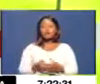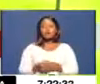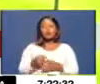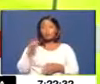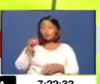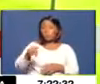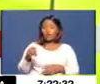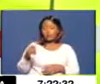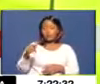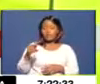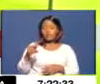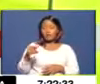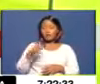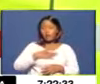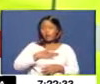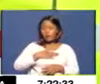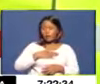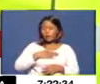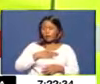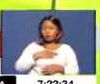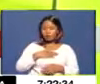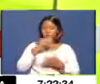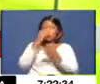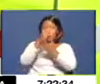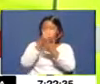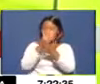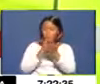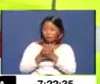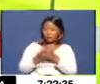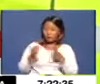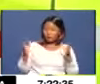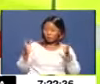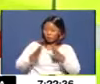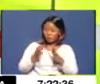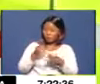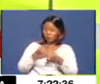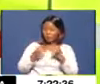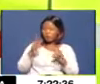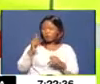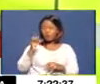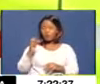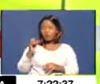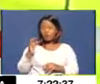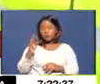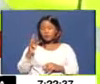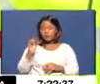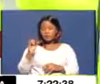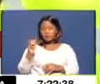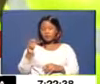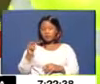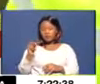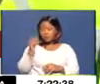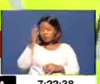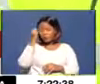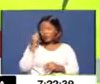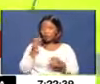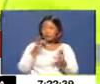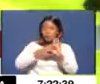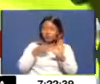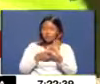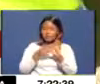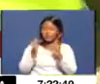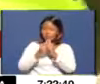initiative as members of Rotary Club of Kiserian to contribute to the 10% forest cover in